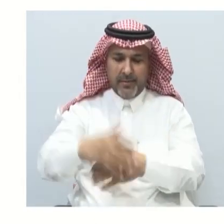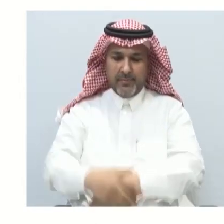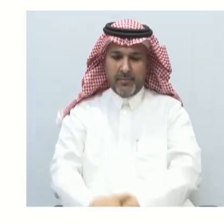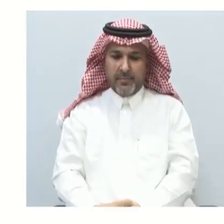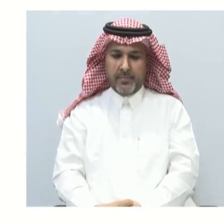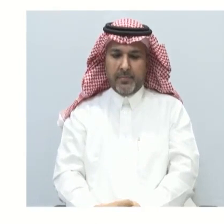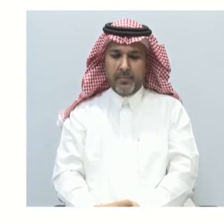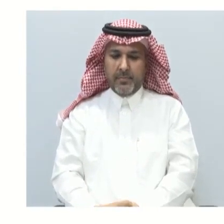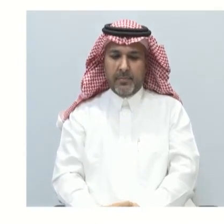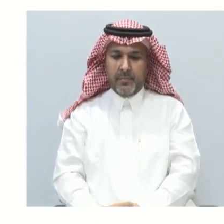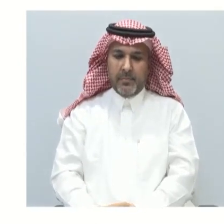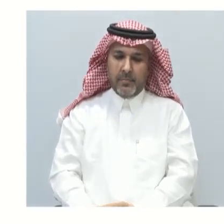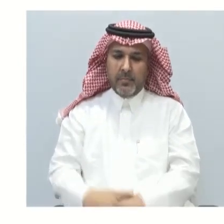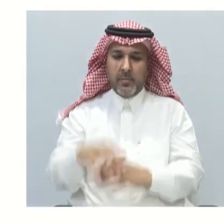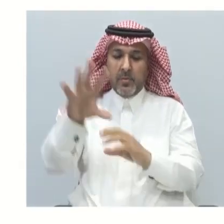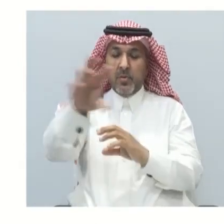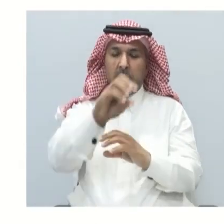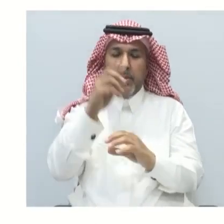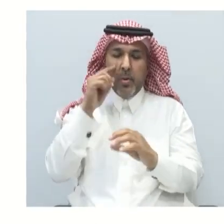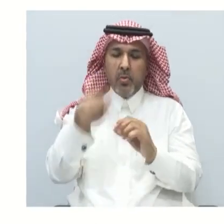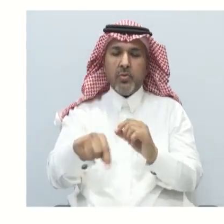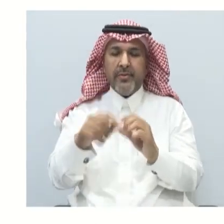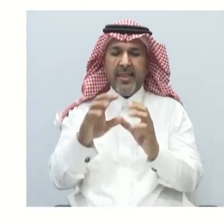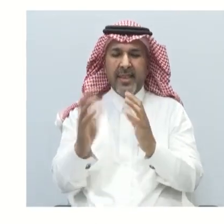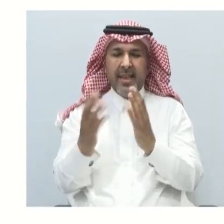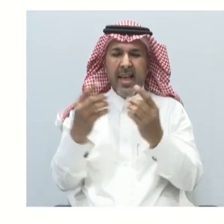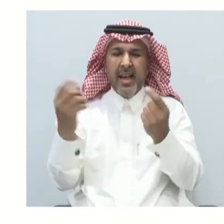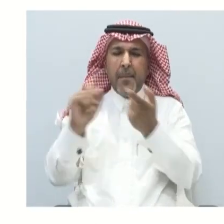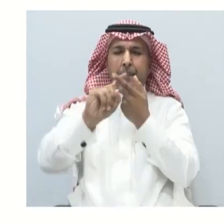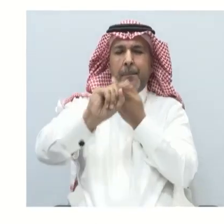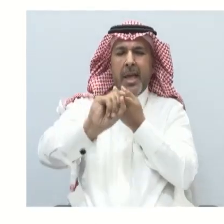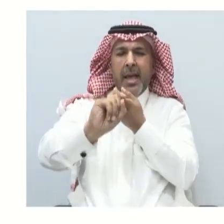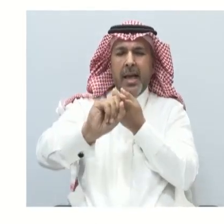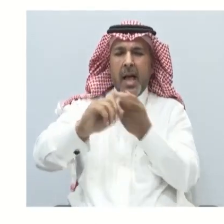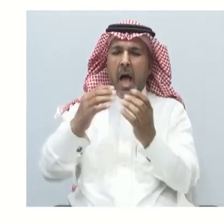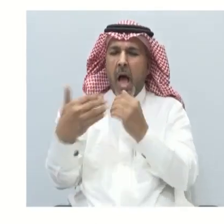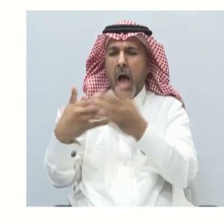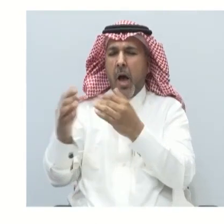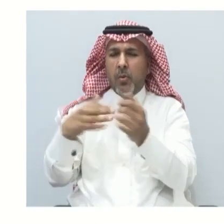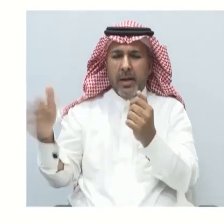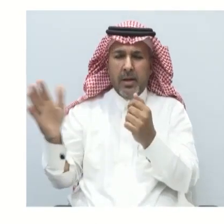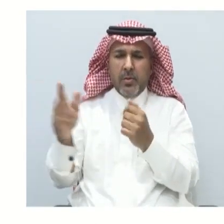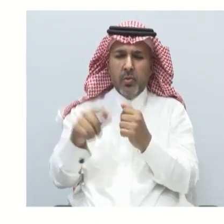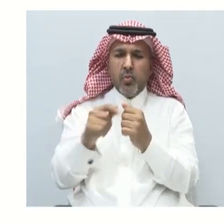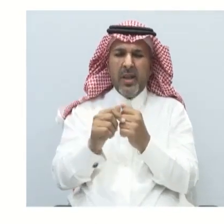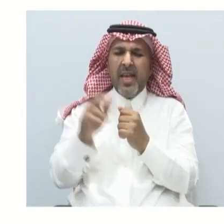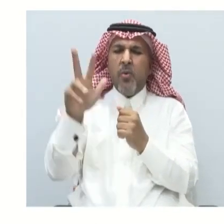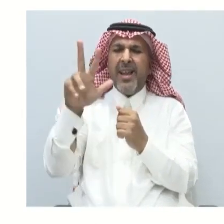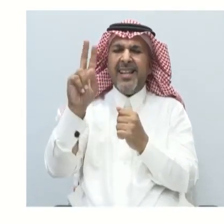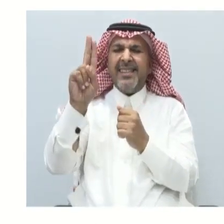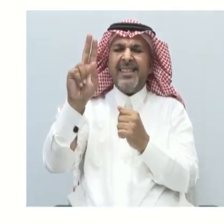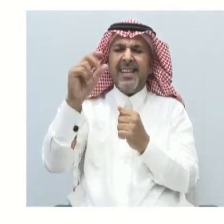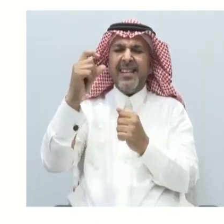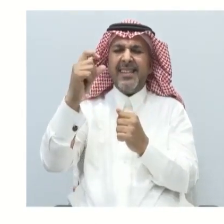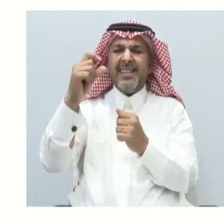الثاني قاللك اكمل جدول بما يناسب من العبارات الاتيه التدخين طبعا يريد تحديد